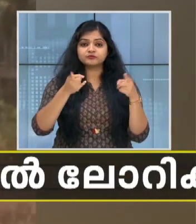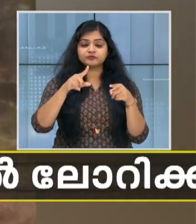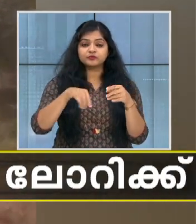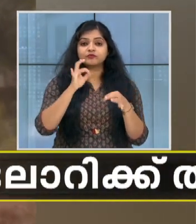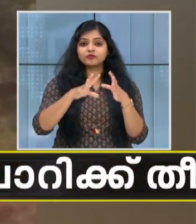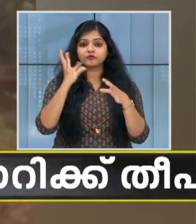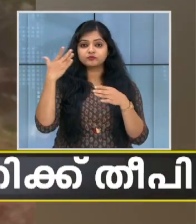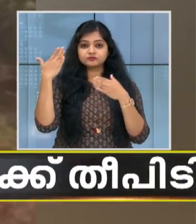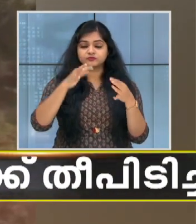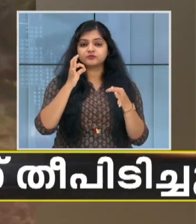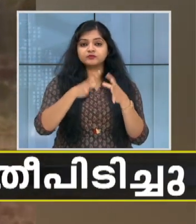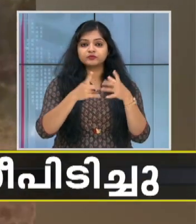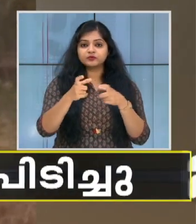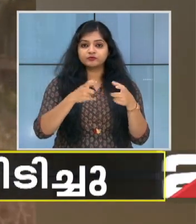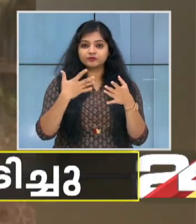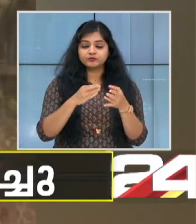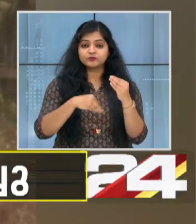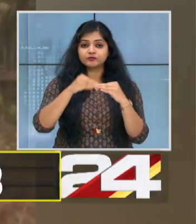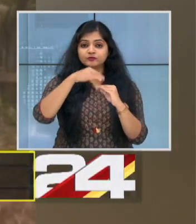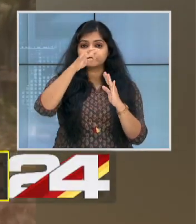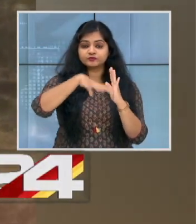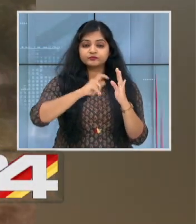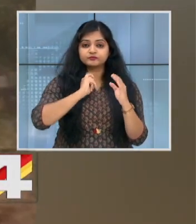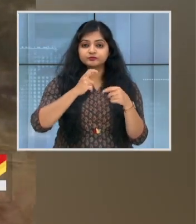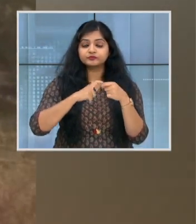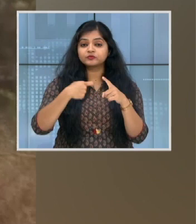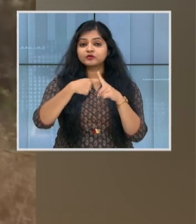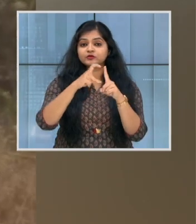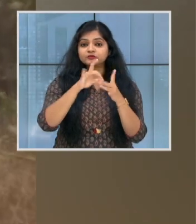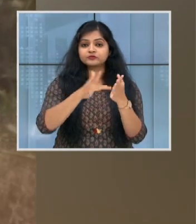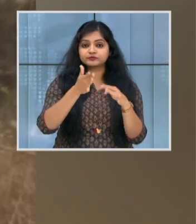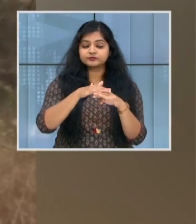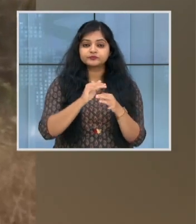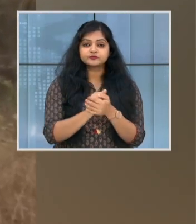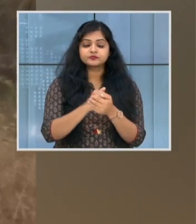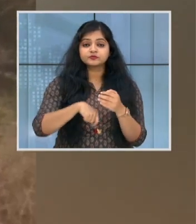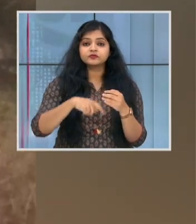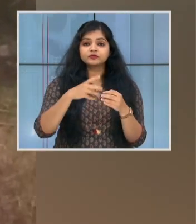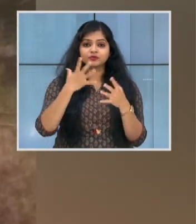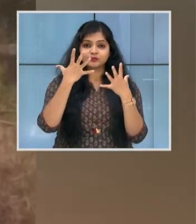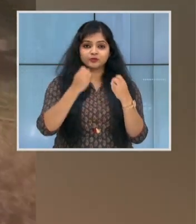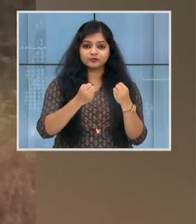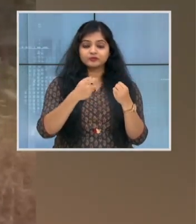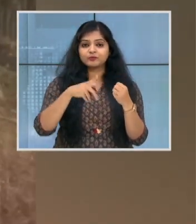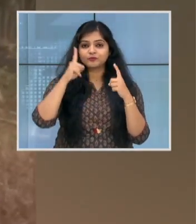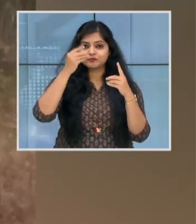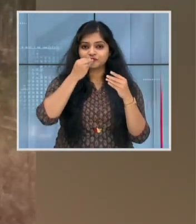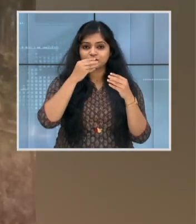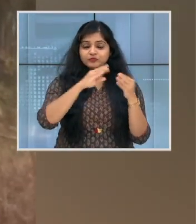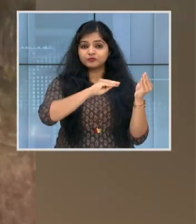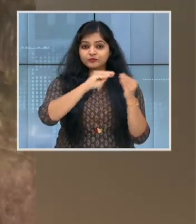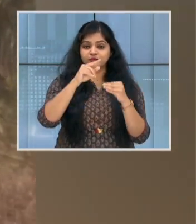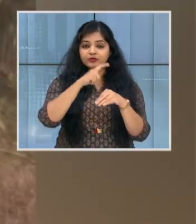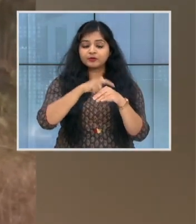തീ നിയന്ത്രണ വിധേയമാക്കിയിട്ടുണ്ട്. വിവരങ്ങളുമായി അരുൺ പൂപ്പറമ്പ ചേരുന്നു കാസർഗോഡ് നിന്നും. അരുൺ, ഈ വൈക്കോലുമായി പോവുകയായിരുന്ന ഈ ലോറിയിലാണ്